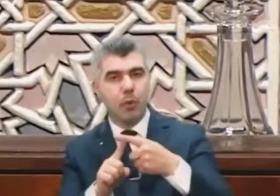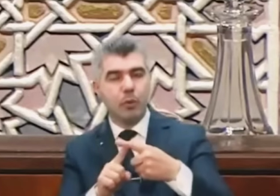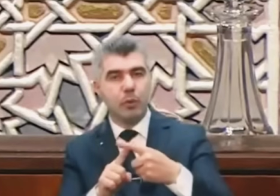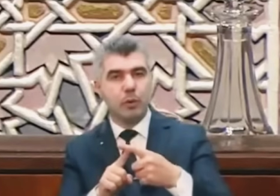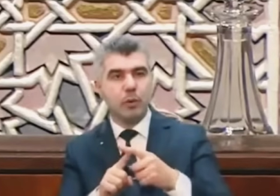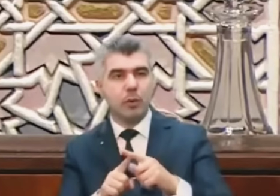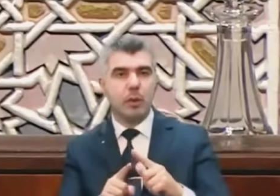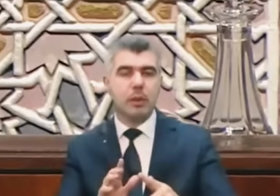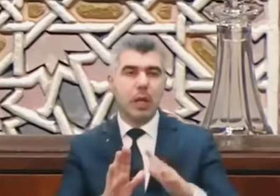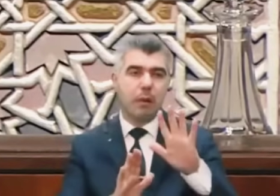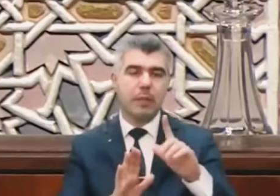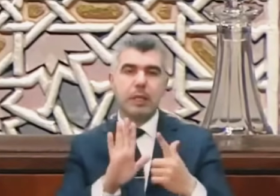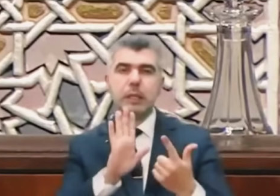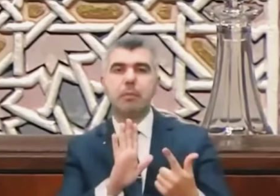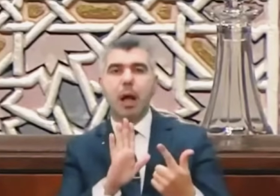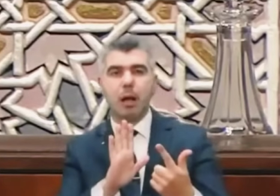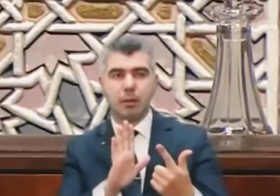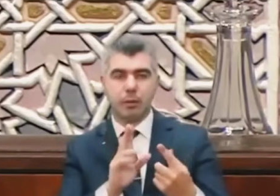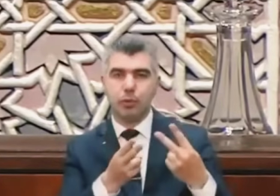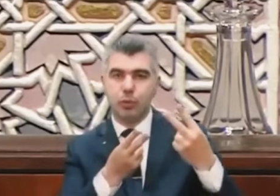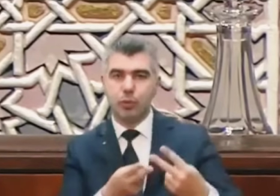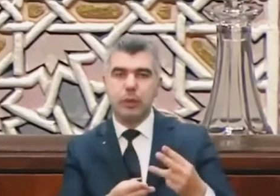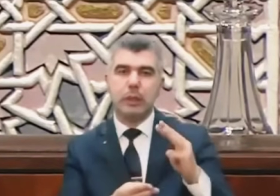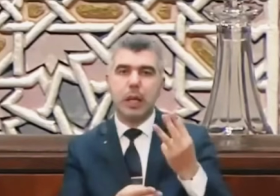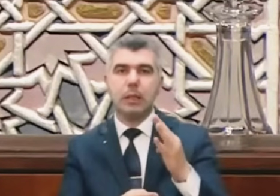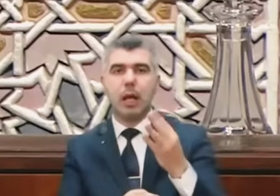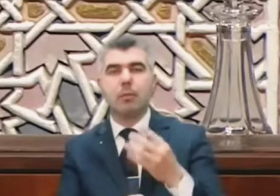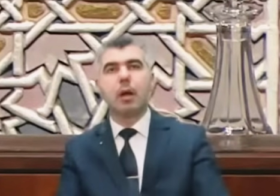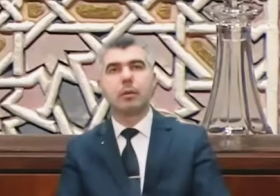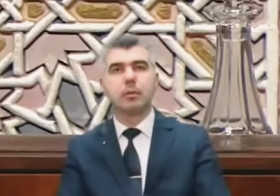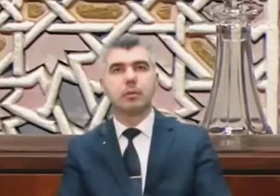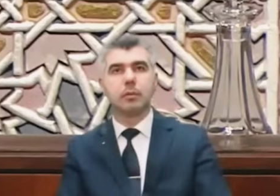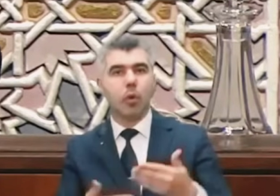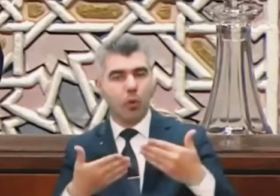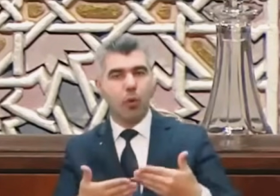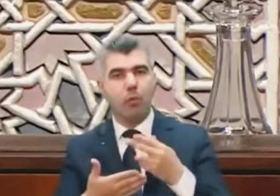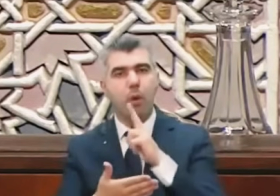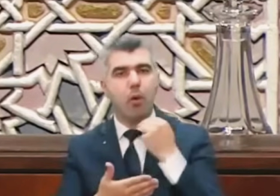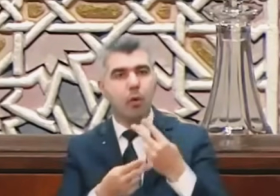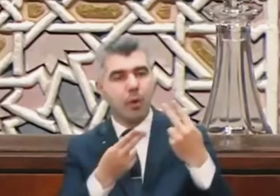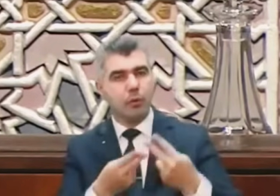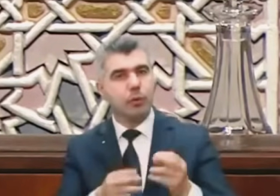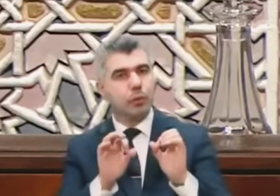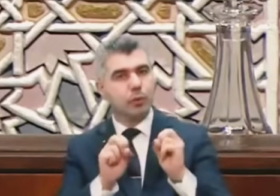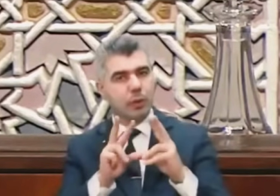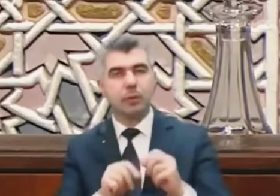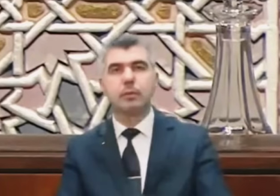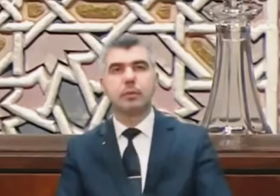5 من 7 كنا دائما كندوروا بالحضور 3 4، هذا نسجله للحكومه.